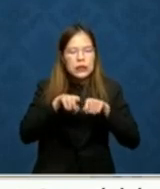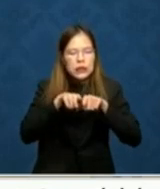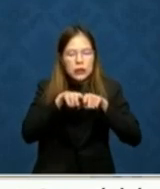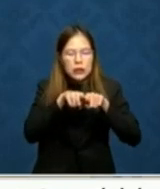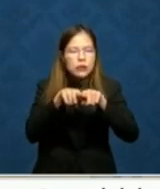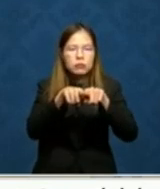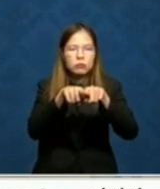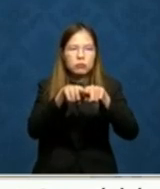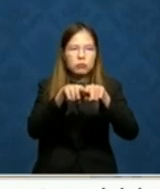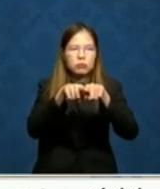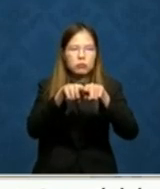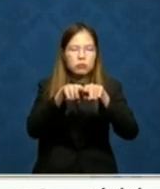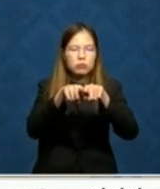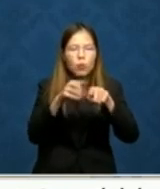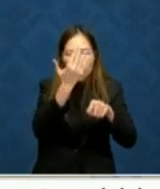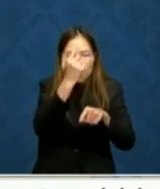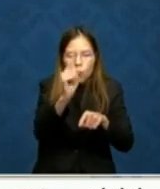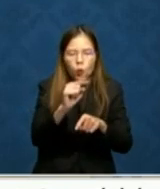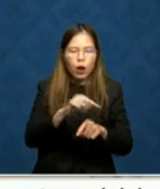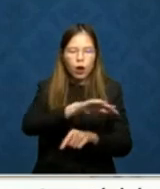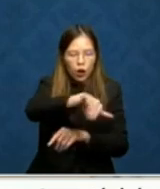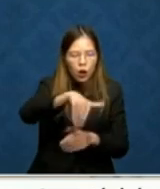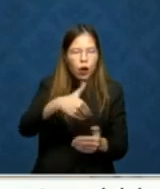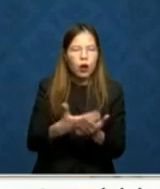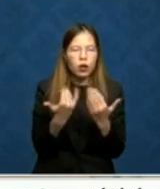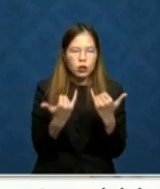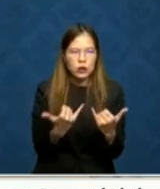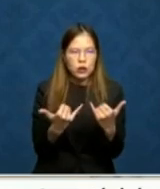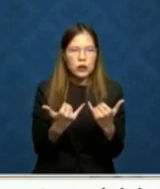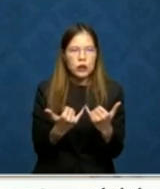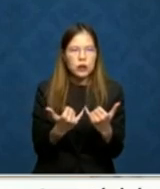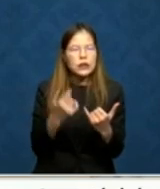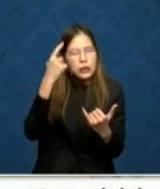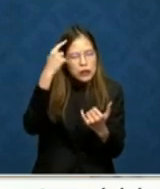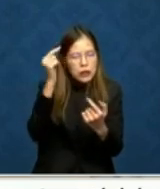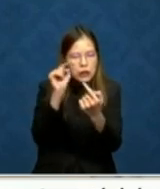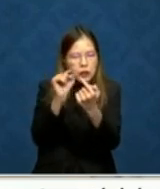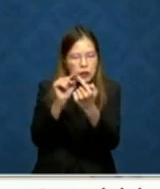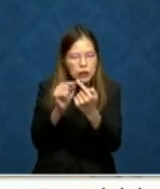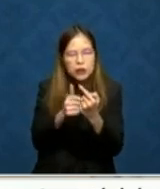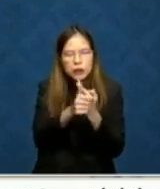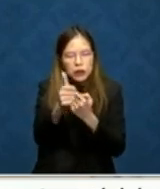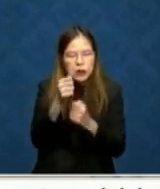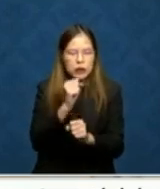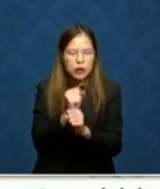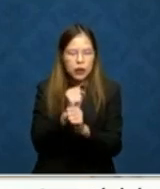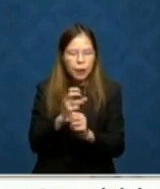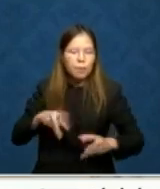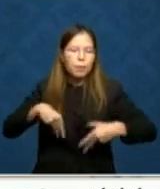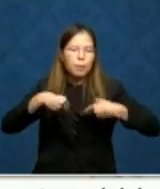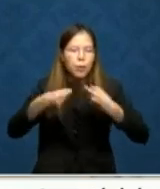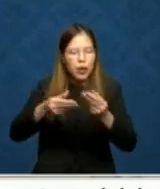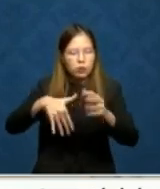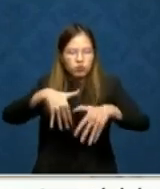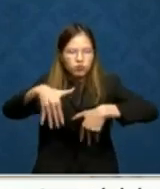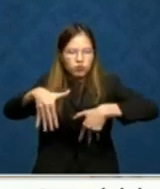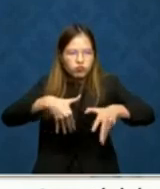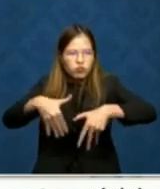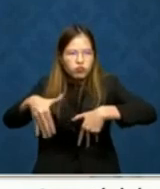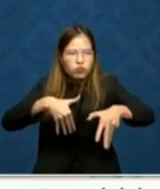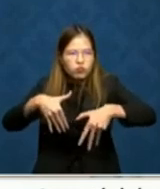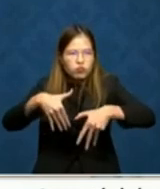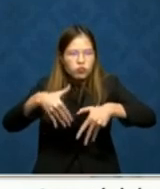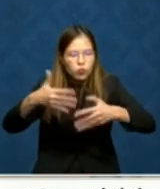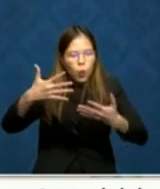ได้นะคะเพื่อพิสูจน์ว่าเราทุกคนที่อยู่ที่นี่ต่างมีเจตนาที่ดีที่จะทำเพื่อพี่น้องประชาชนยก